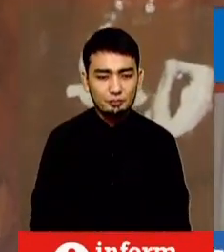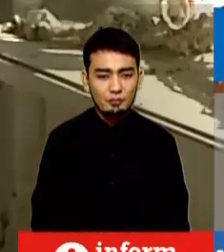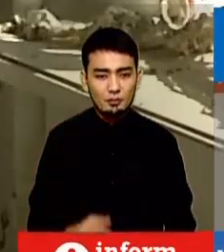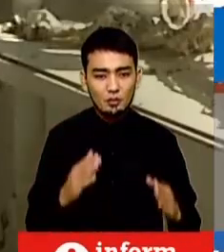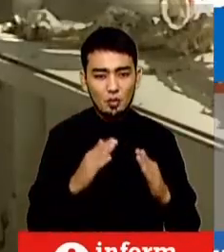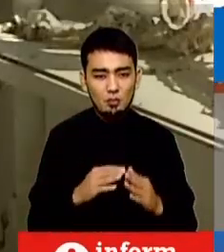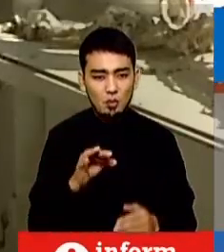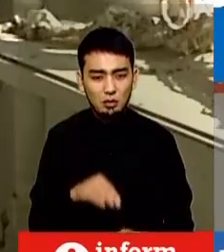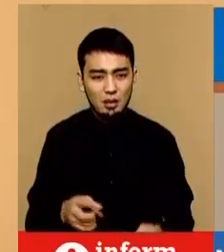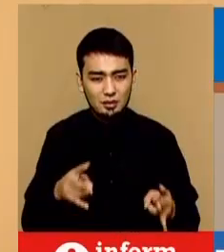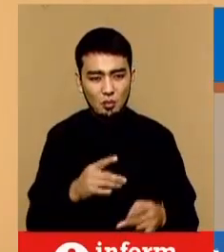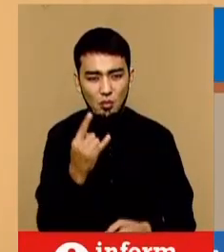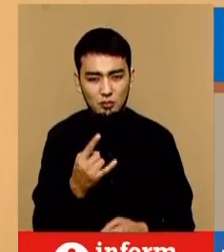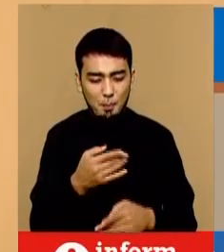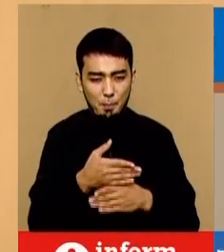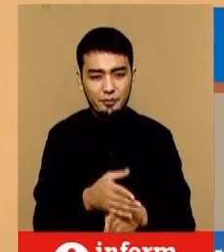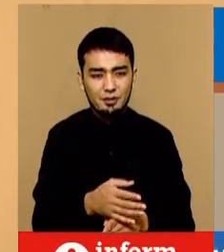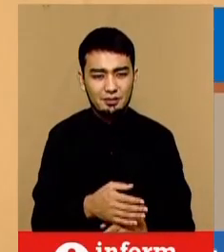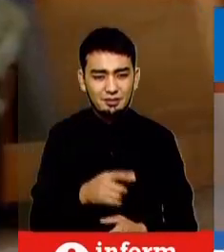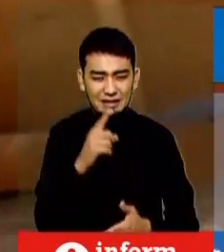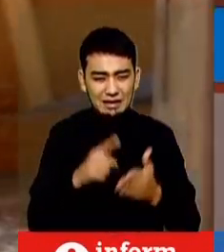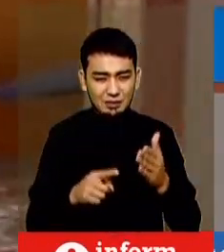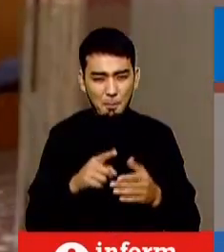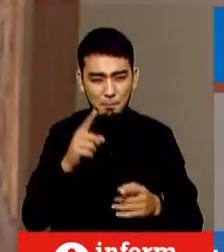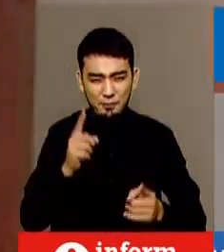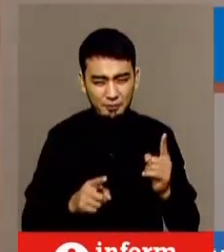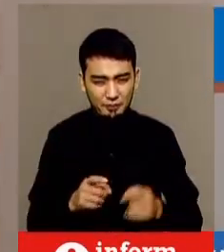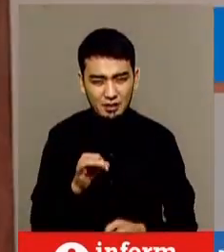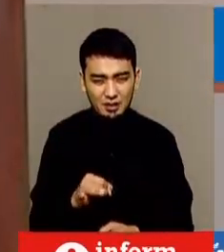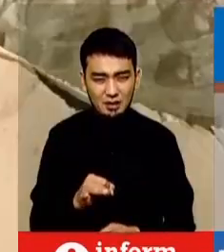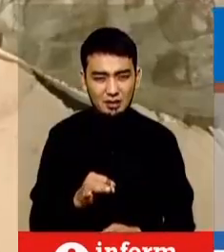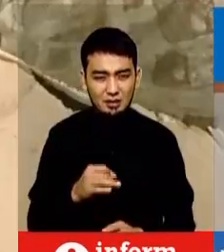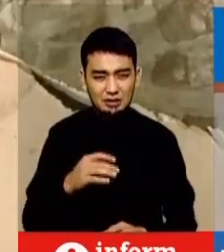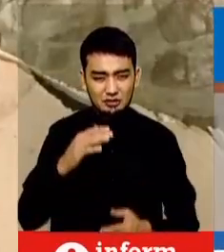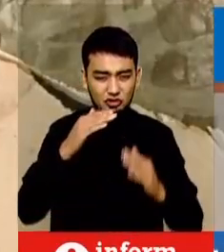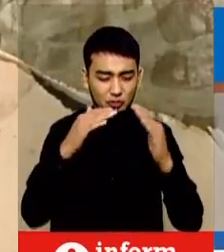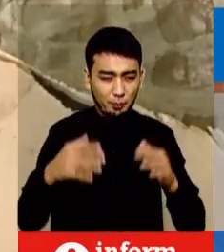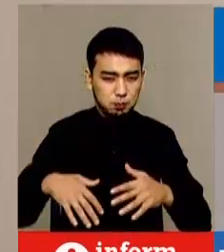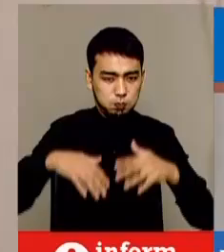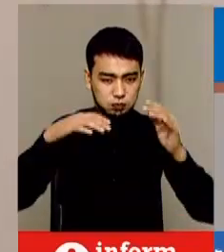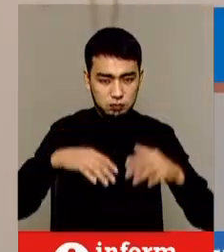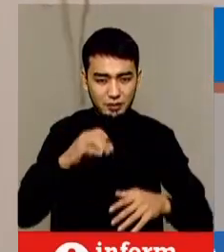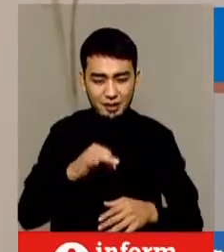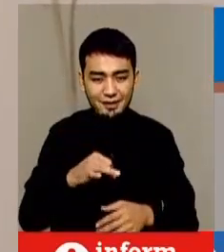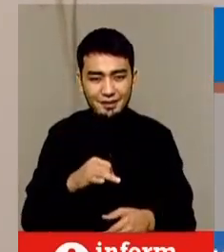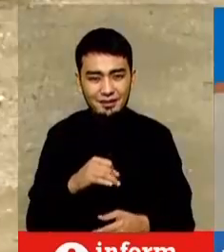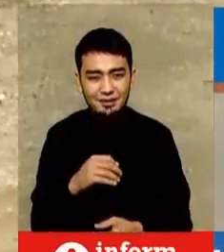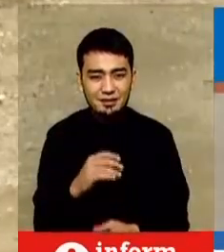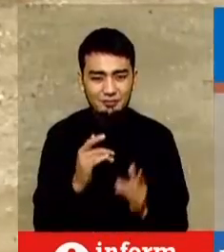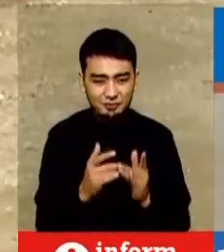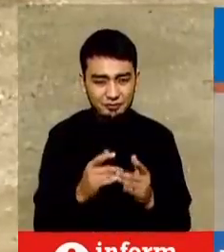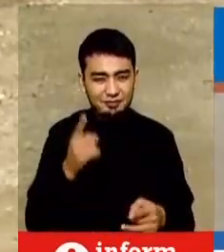дома. Окна выбиты, стены потрескались, крыша вздулась, а мебель и техника пришли в